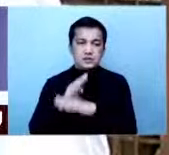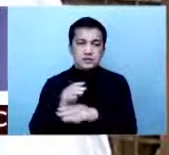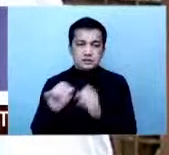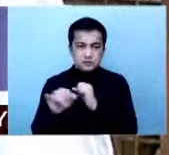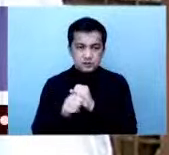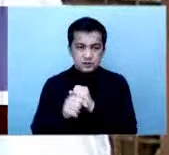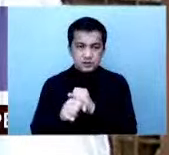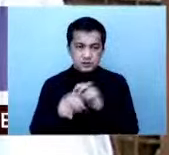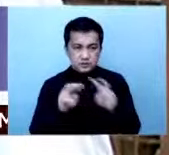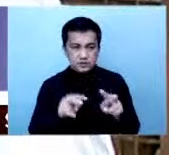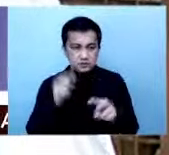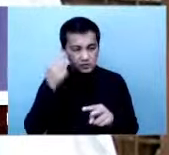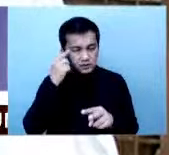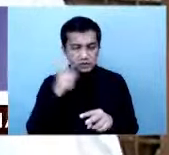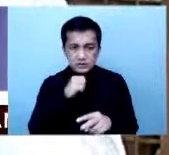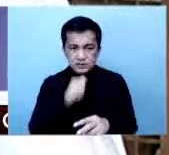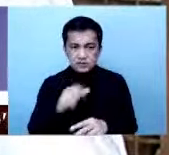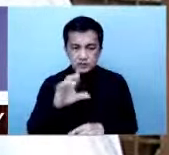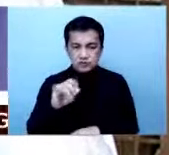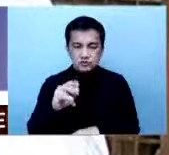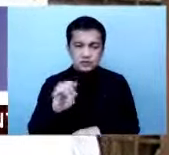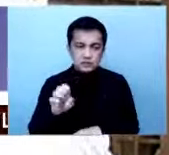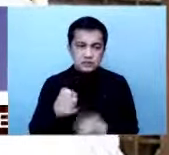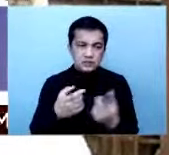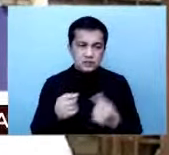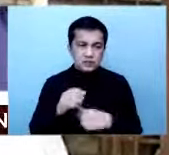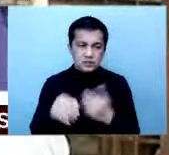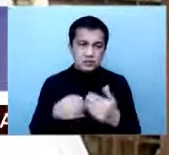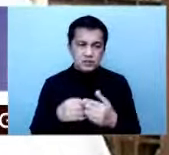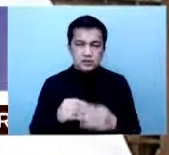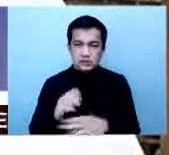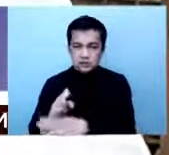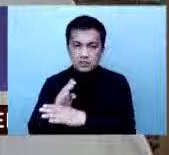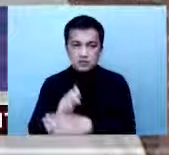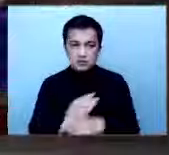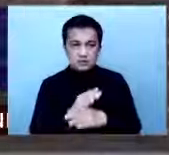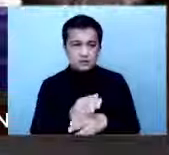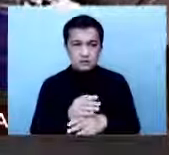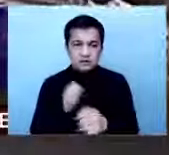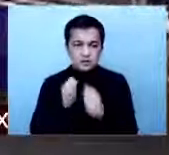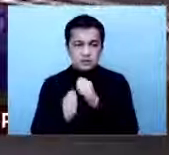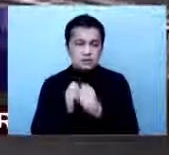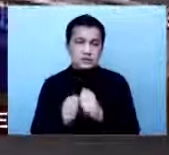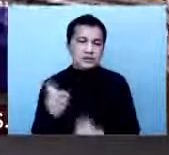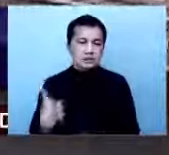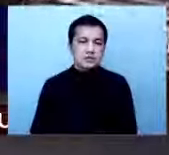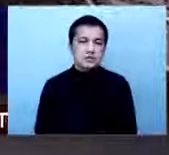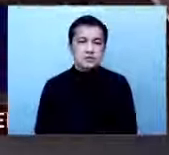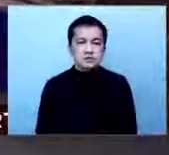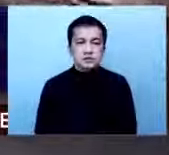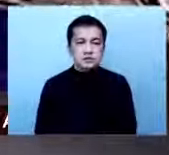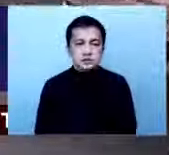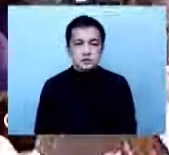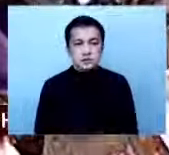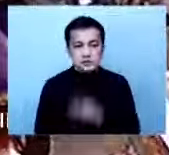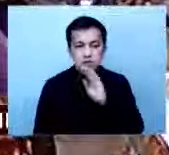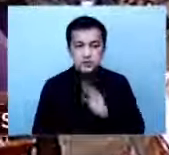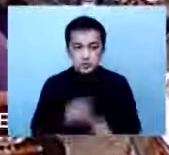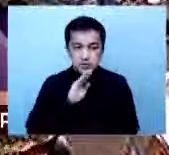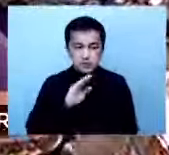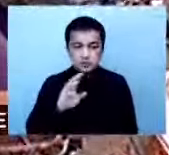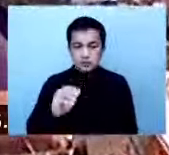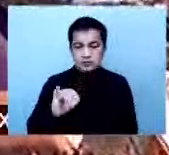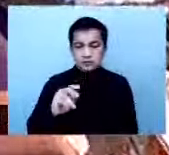mag-concert solid gagawin ho namin yan iharang namin sa kahabaan ng idsa yan dismayado rin ng grupong manibela sa